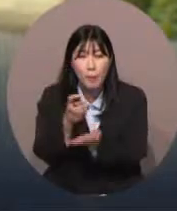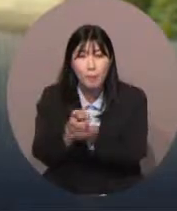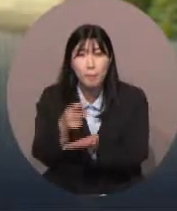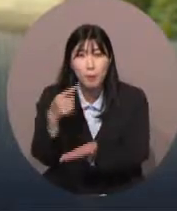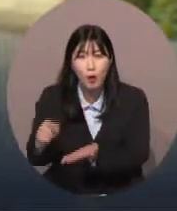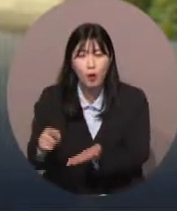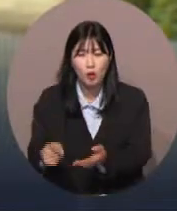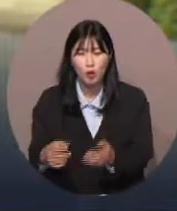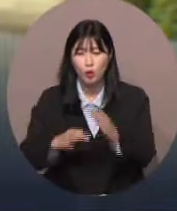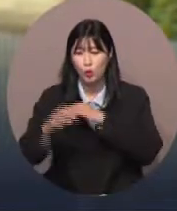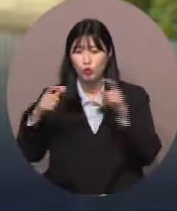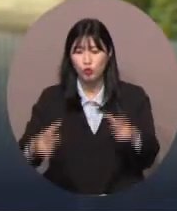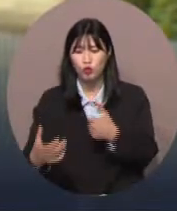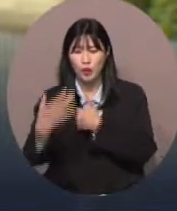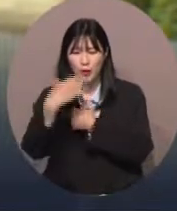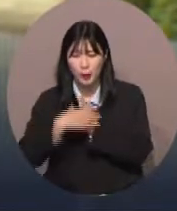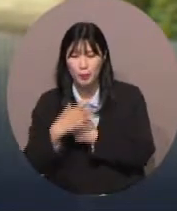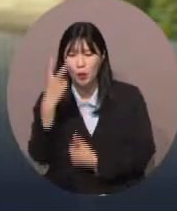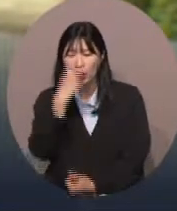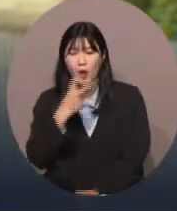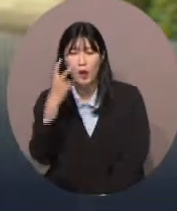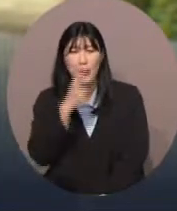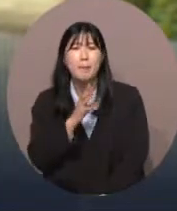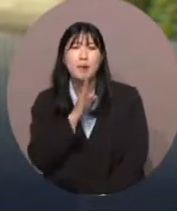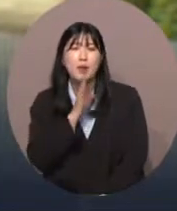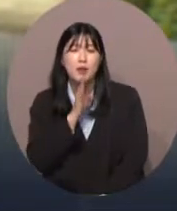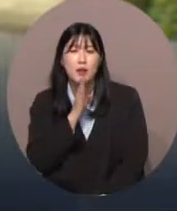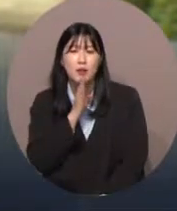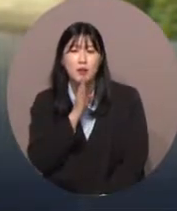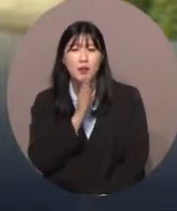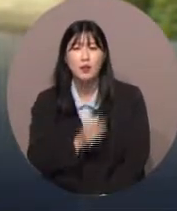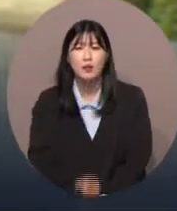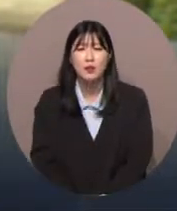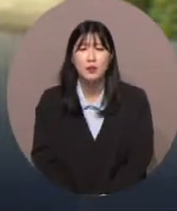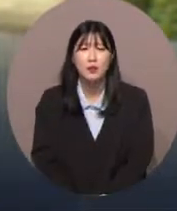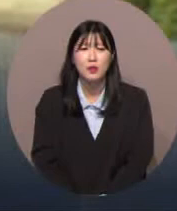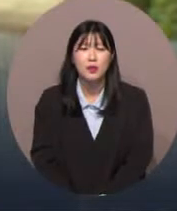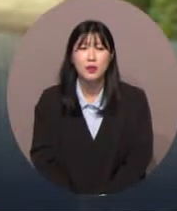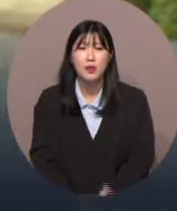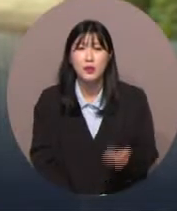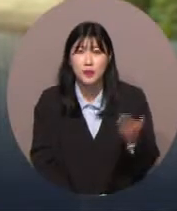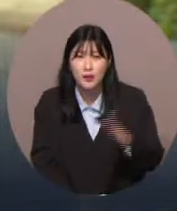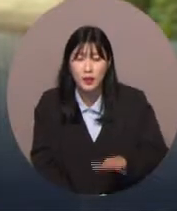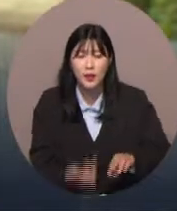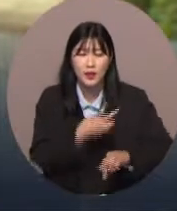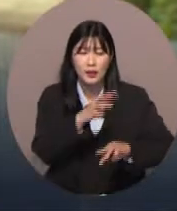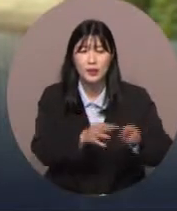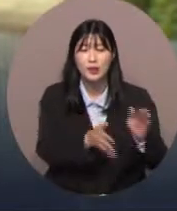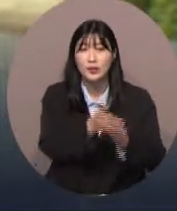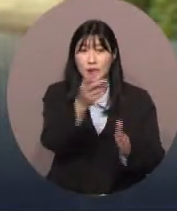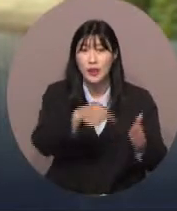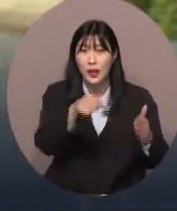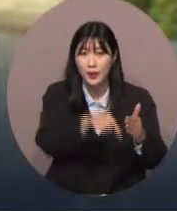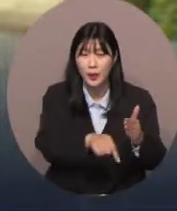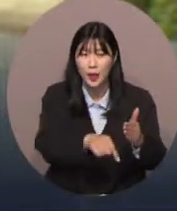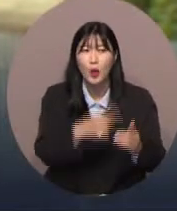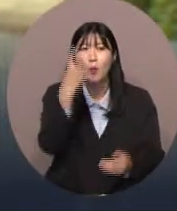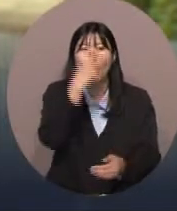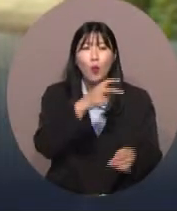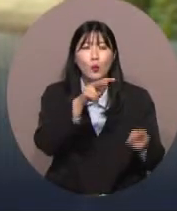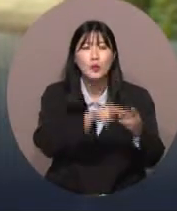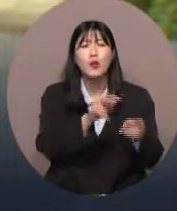해당 시군구에서 이제 처리할 의무가 있는 거고, 다만 저희 같은 경우는 시 지경으로